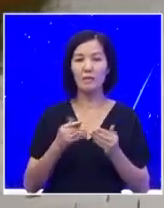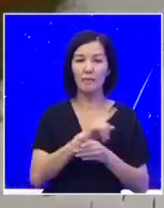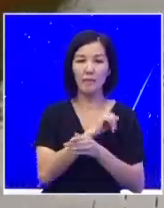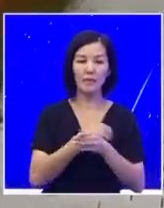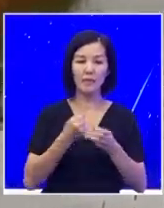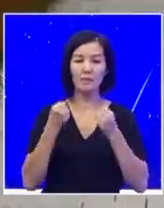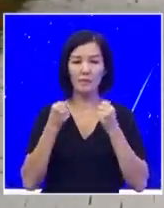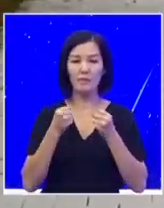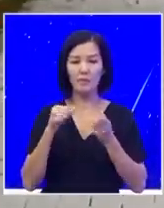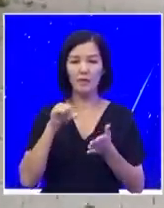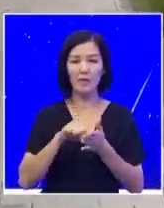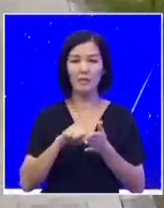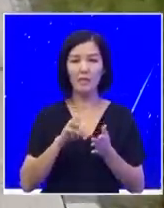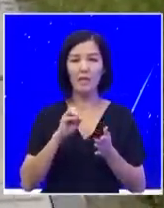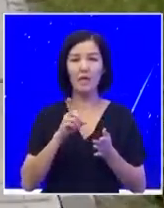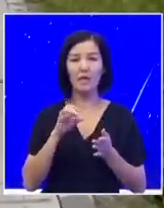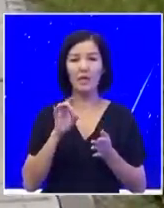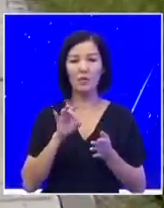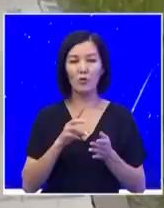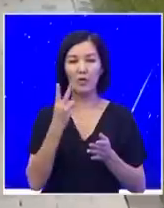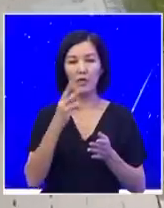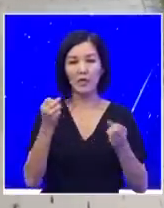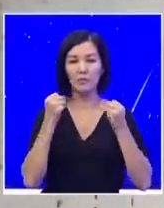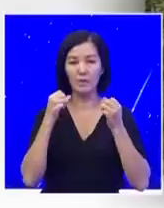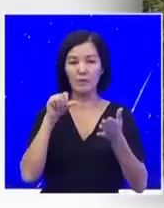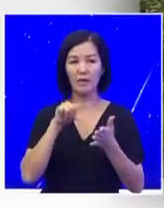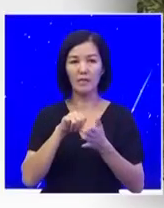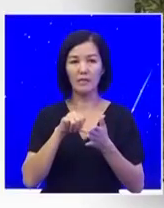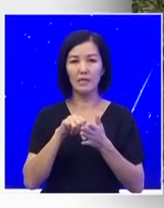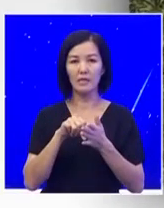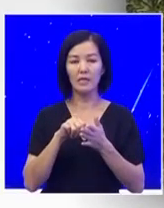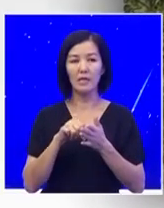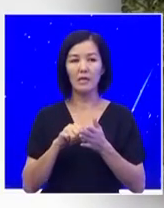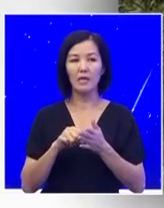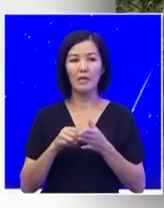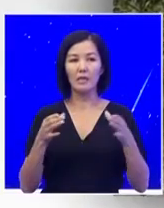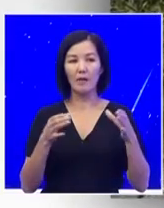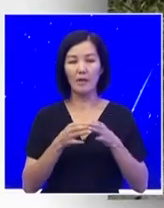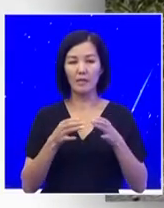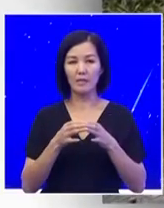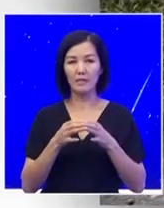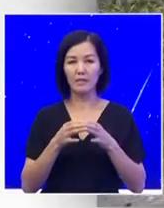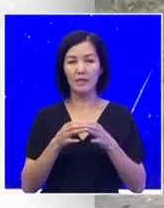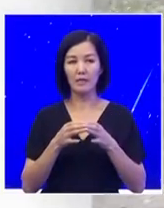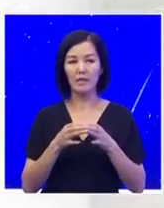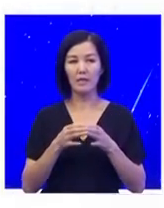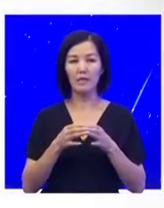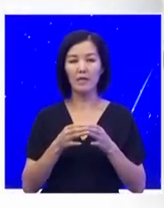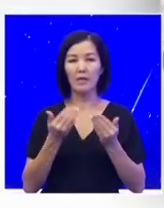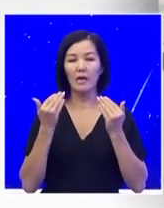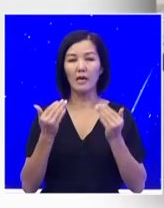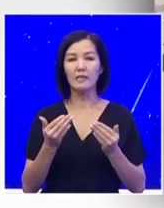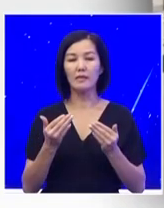Алматы облысының намысын Егор Жан мен Евгений Федоров қорғады. Олар Вино Астана Моторс командасы сапында өнер көрсетті. Жарыстың бірінші